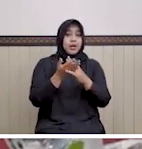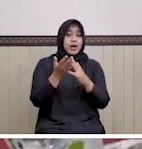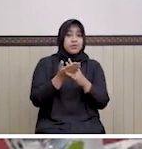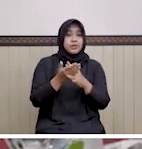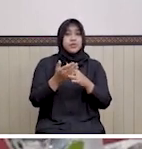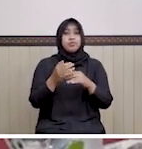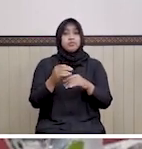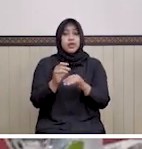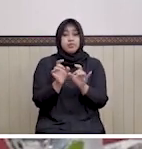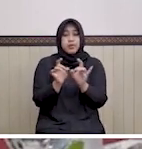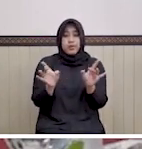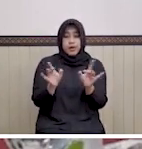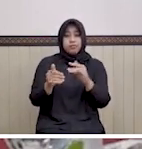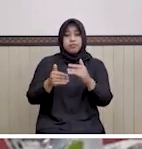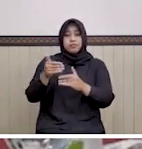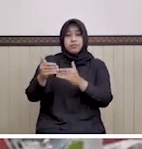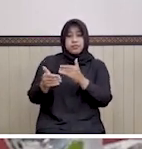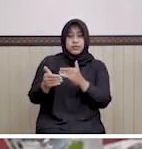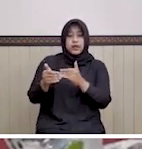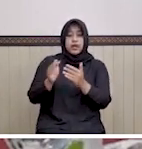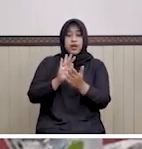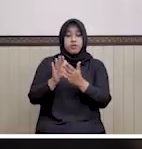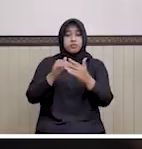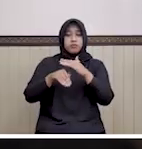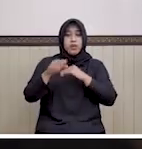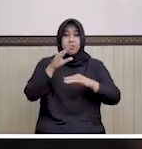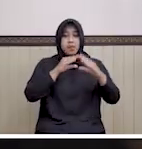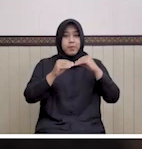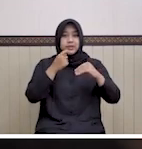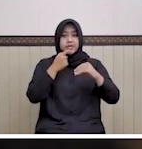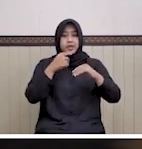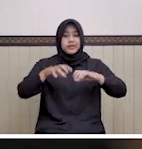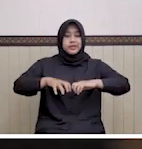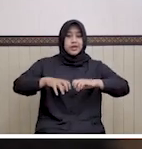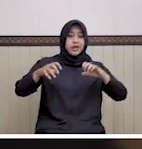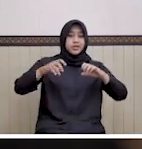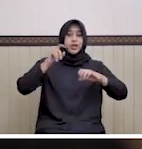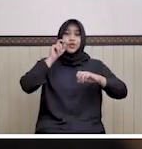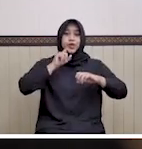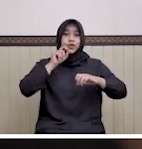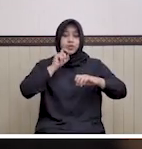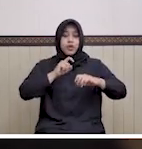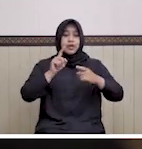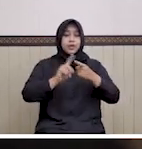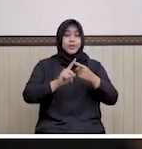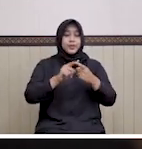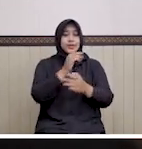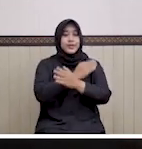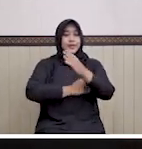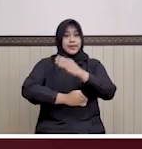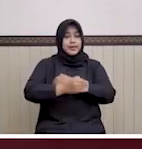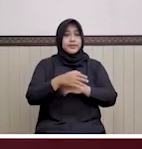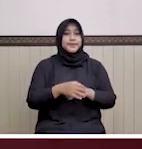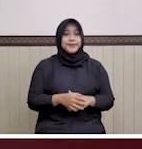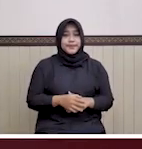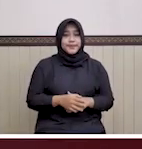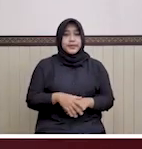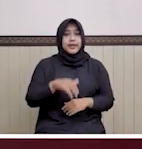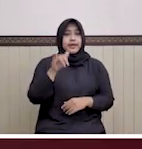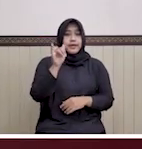oke ya kemudian kita membahas tentang kekerasan seksual di teman-teman difable ya